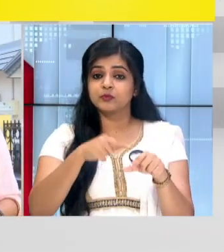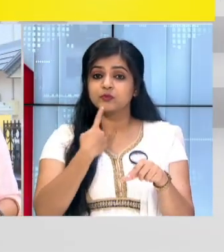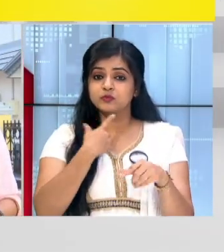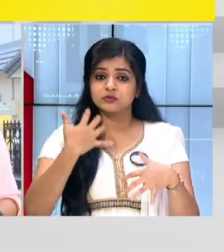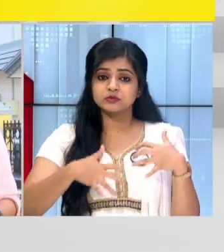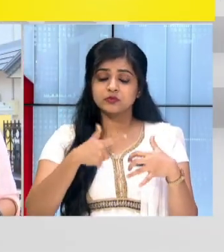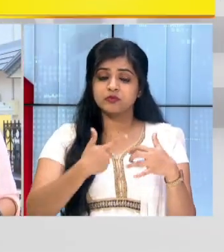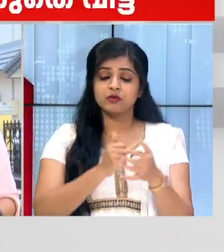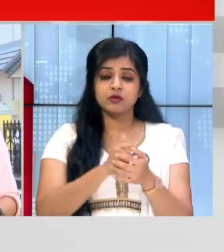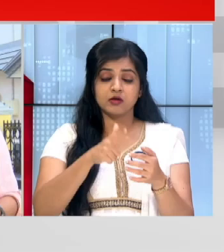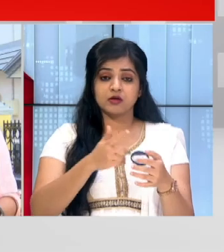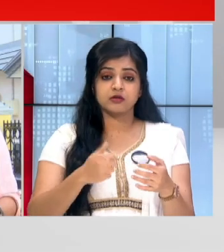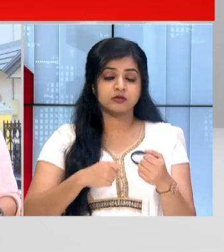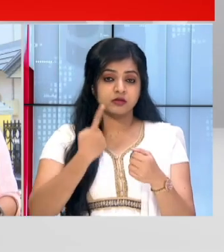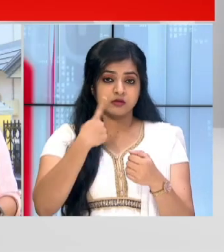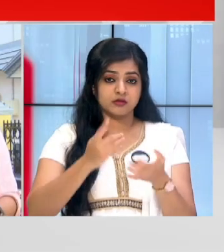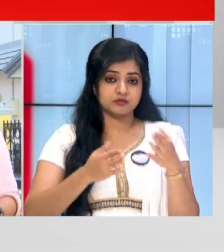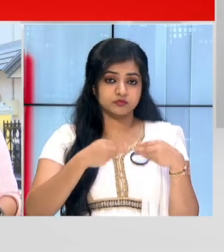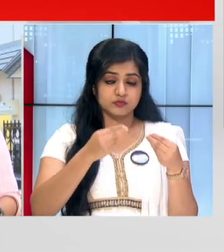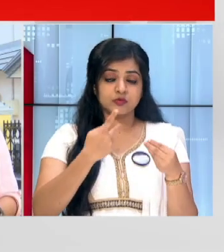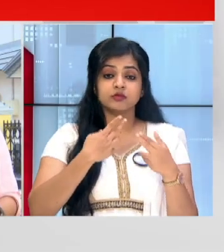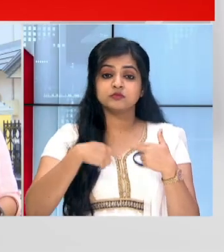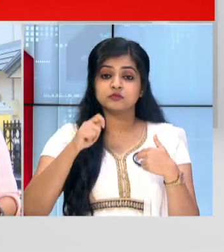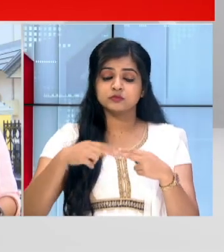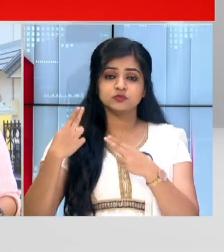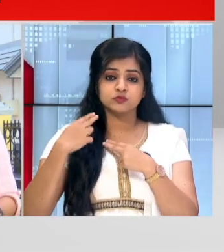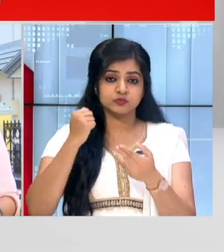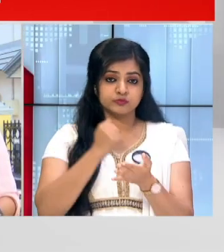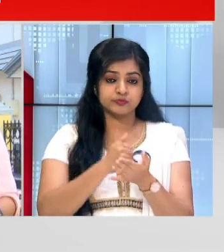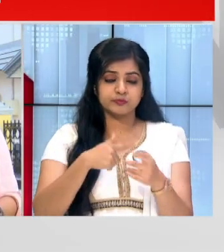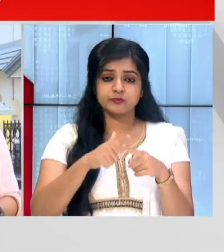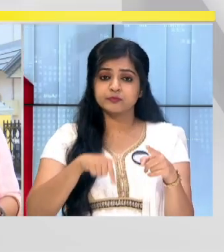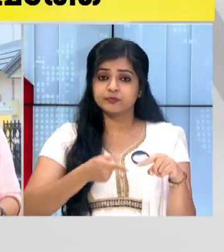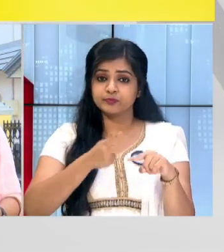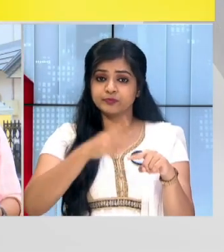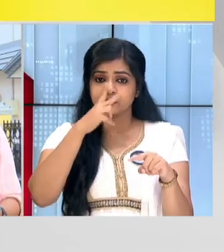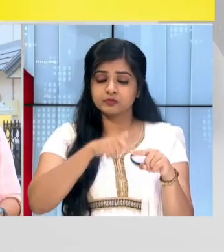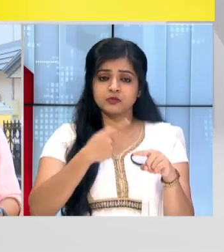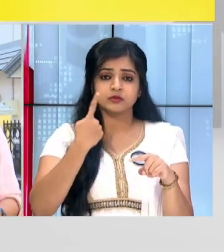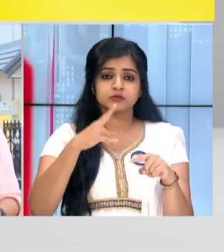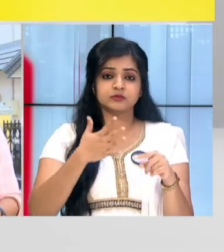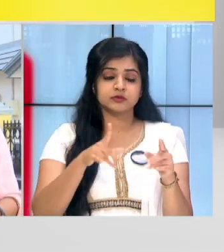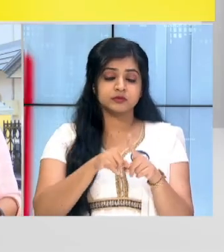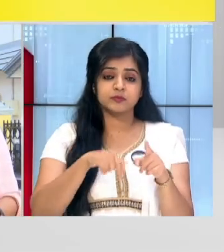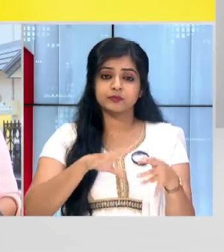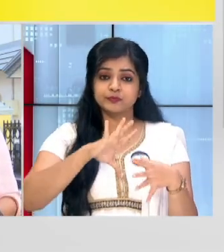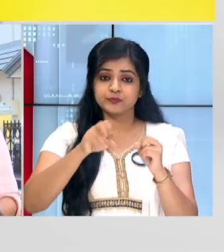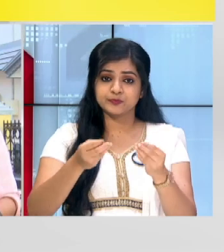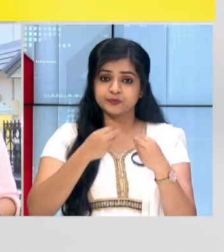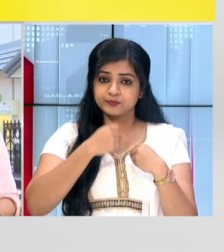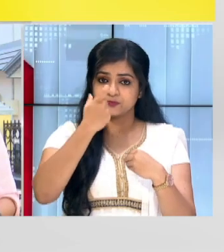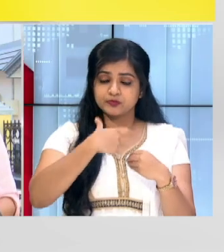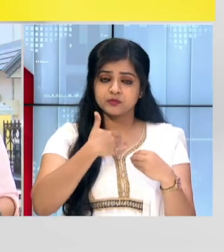പ്രലോഭനങ്ങൾക്ക് വശംവദരാകാതിരിക്കേണ്ട ബാധ്യത ന്യായാധിപന്മാർക്കുണ്ട് എന്നതാണ്. പക്ഷേ ഇക്കാര്യത്തിൽ അങ്ങനെയല്ല സംഭവിച്ചത്. ഇര എന്ന നിലയ്ക്ക് തനിക്ക്